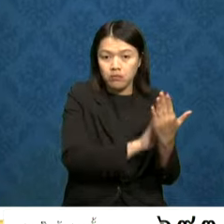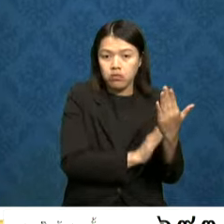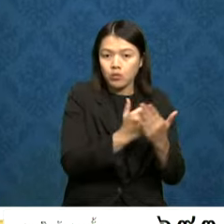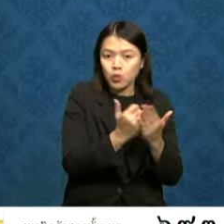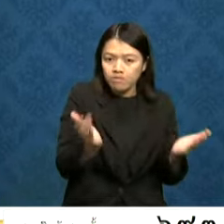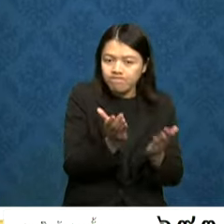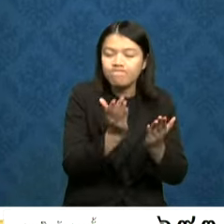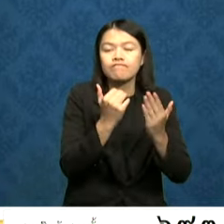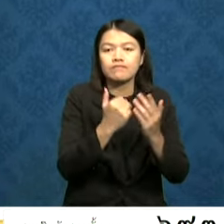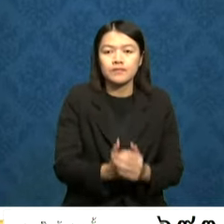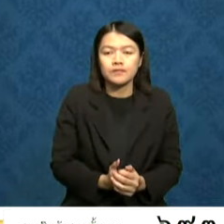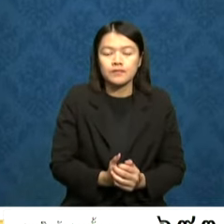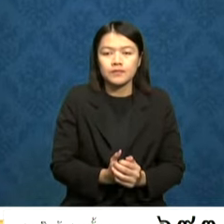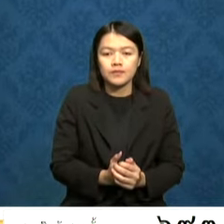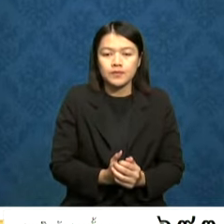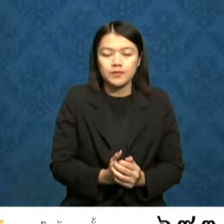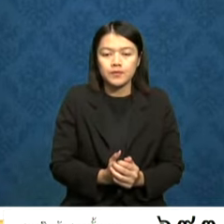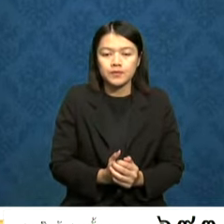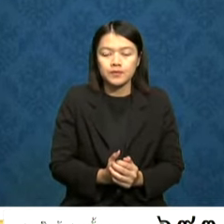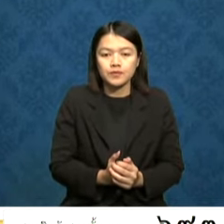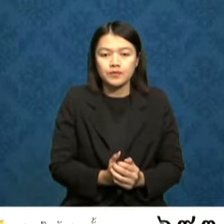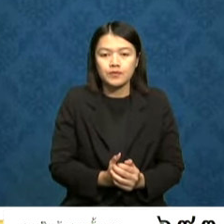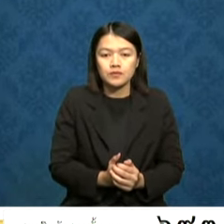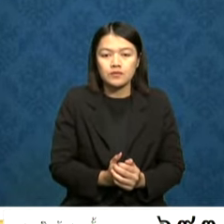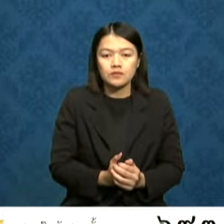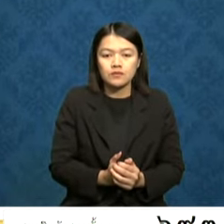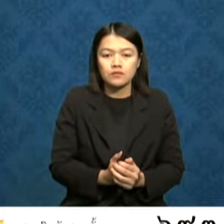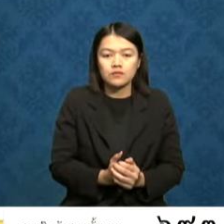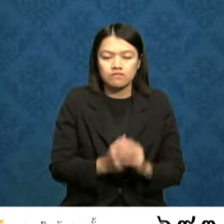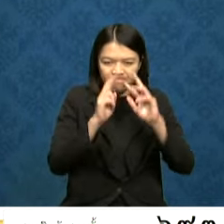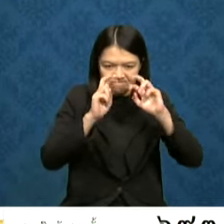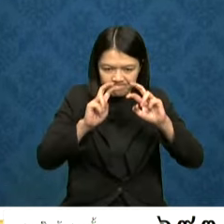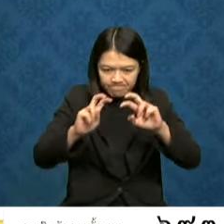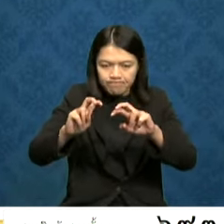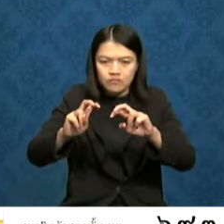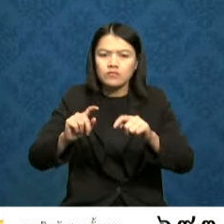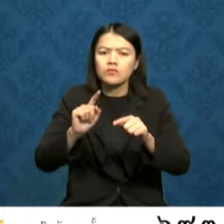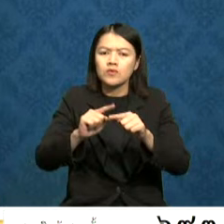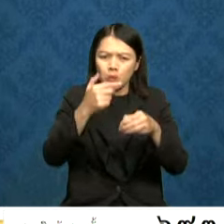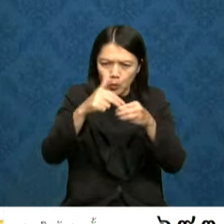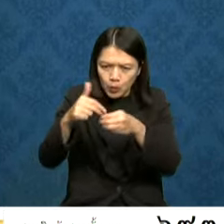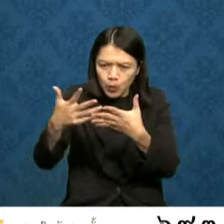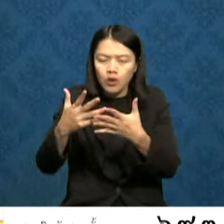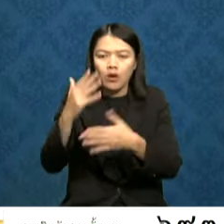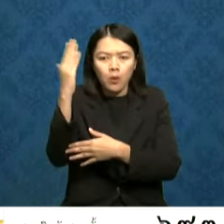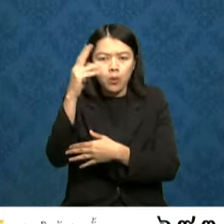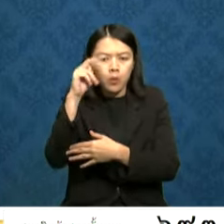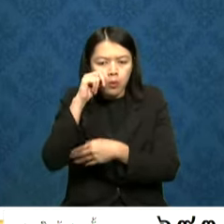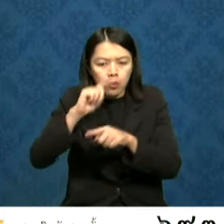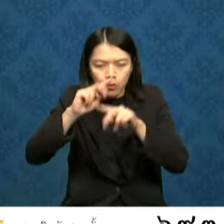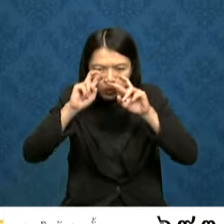reservesprสำหรับสำรวจหาแหล่งพลังงานงานเพิ่มเติมและการ